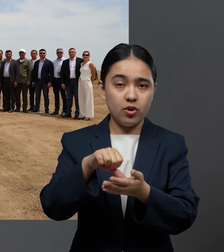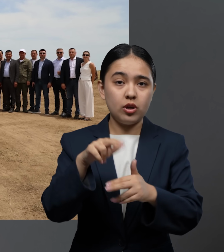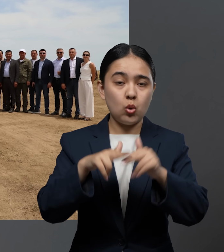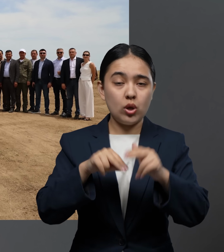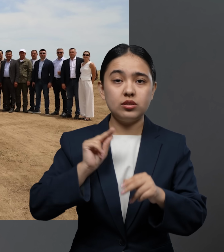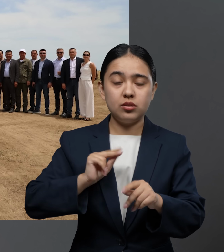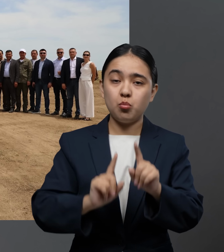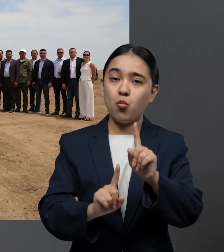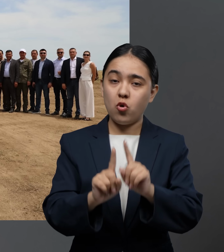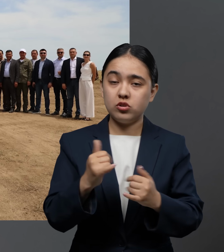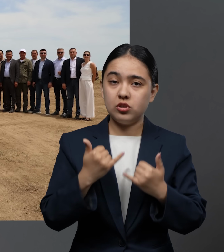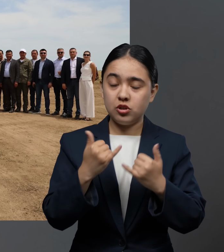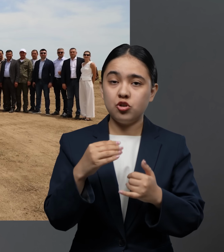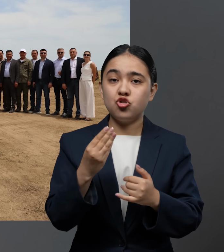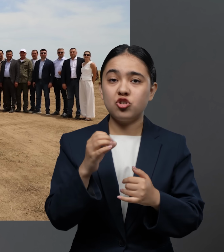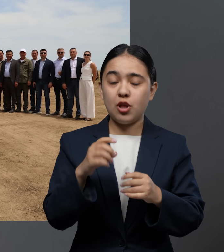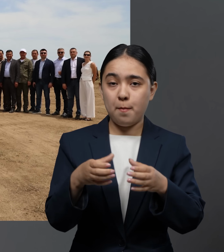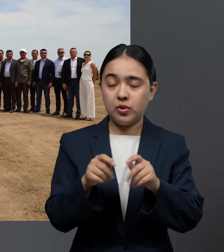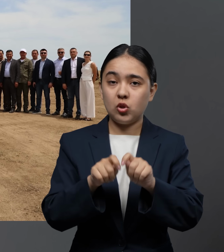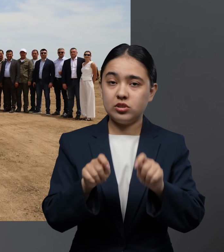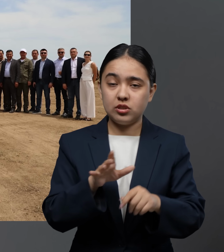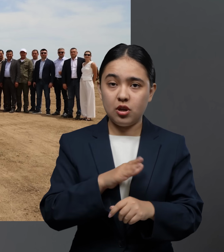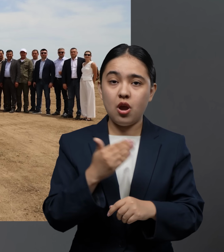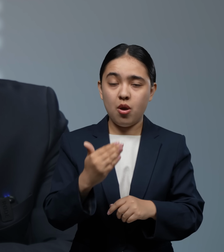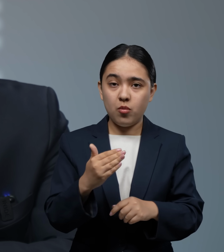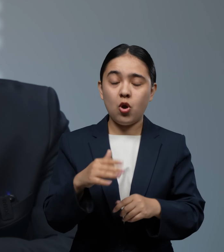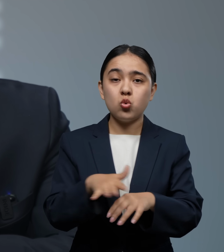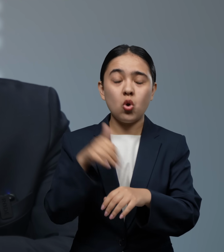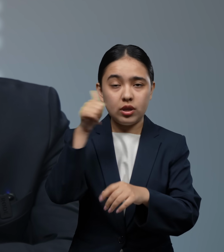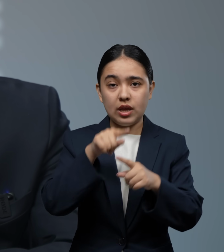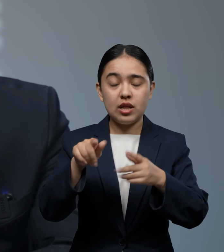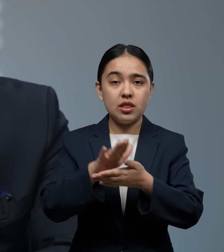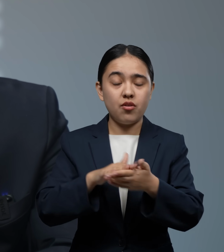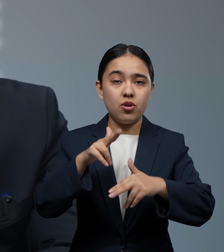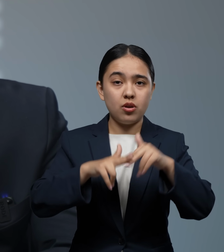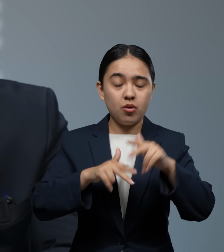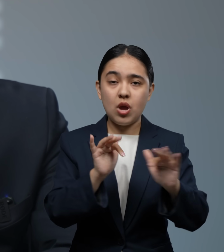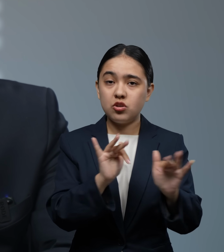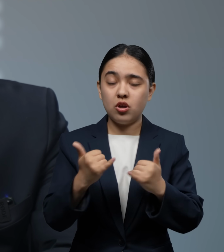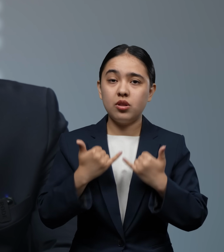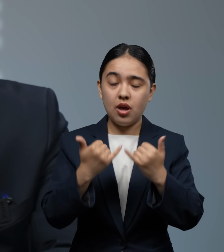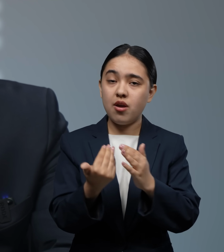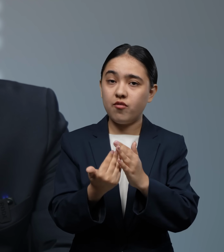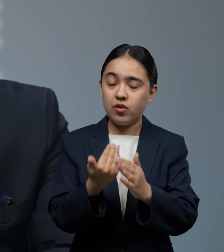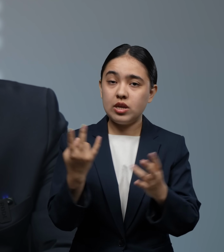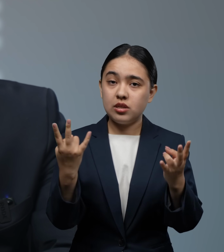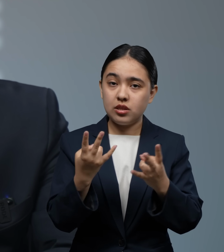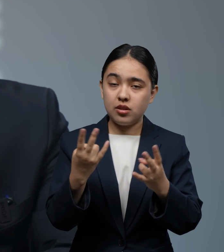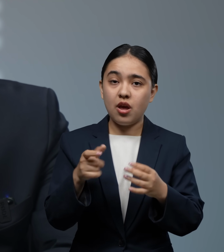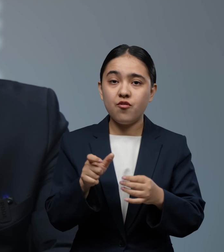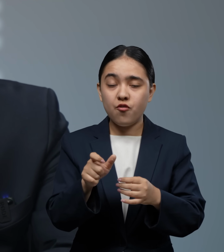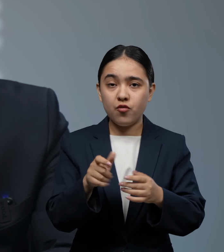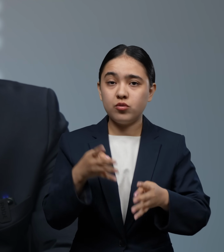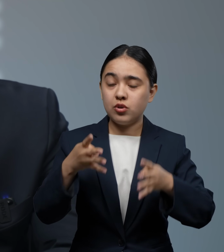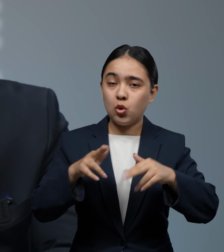vakillari ishtirokida qurilish ishlarini boshlash uchun shtab tashkil etildi. Bu yerda uzoq yillar davom etadigan qurilish jarayoni uchun avvaliga